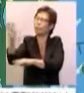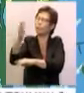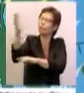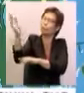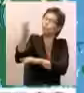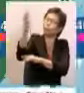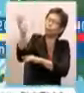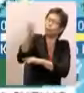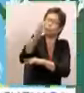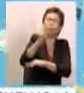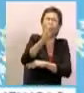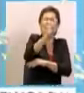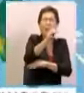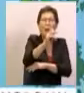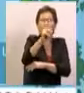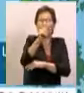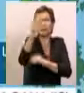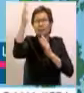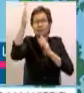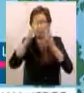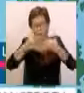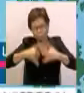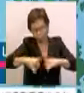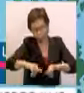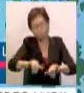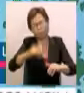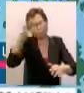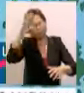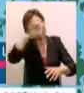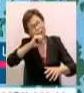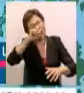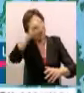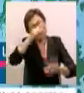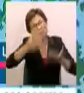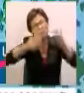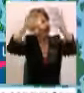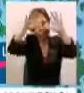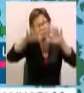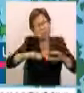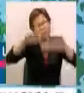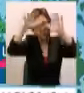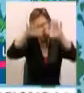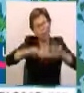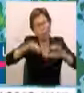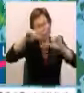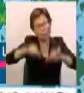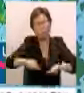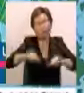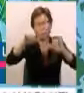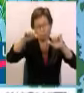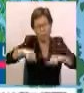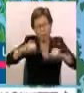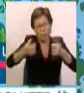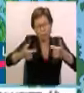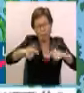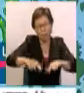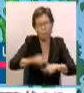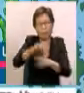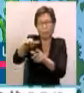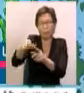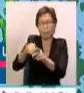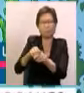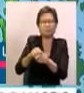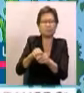ini, Jabatan Meteorologi Malaysia masih lagi menjangkakan hujan lebat masih lagi boleh berpotensi untuk berlaku